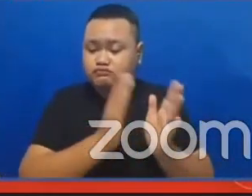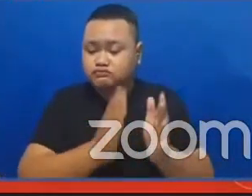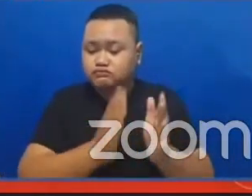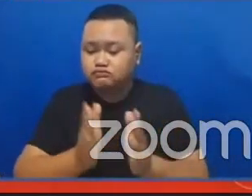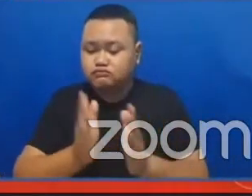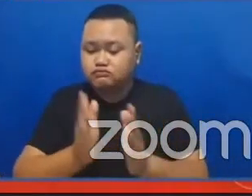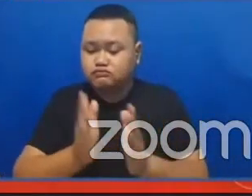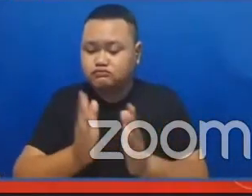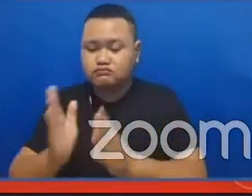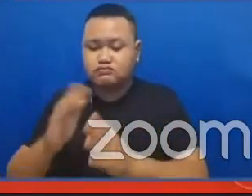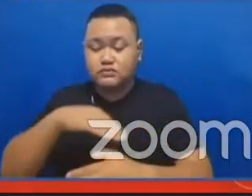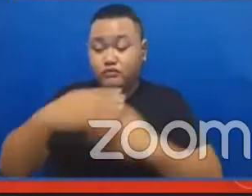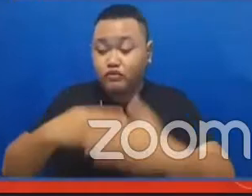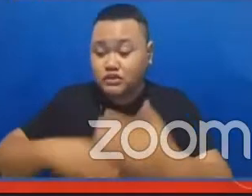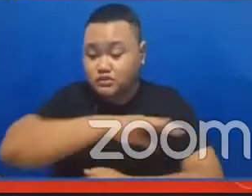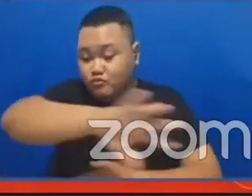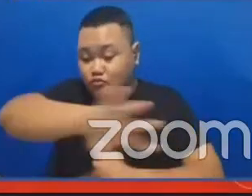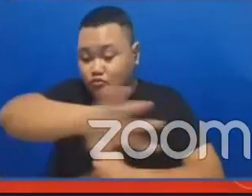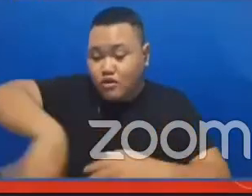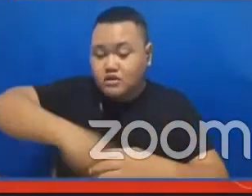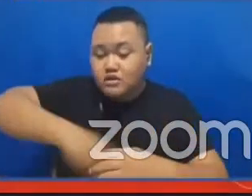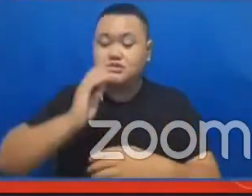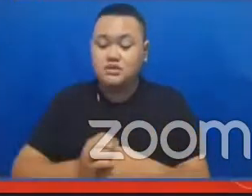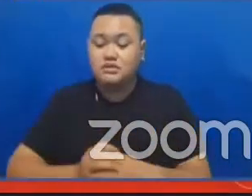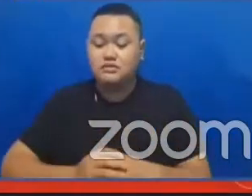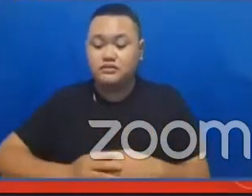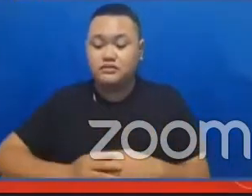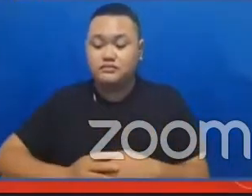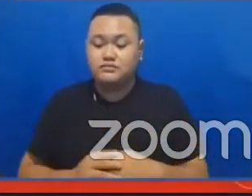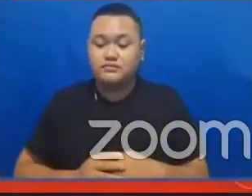yang berkaitan dengan percakapan